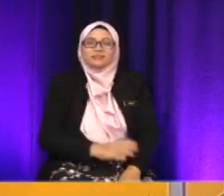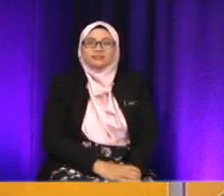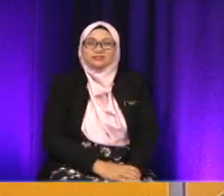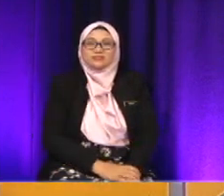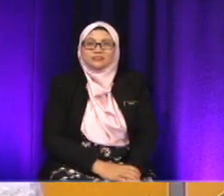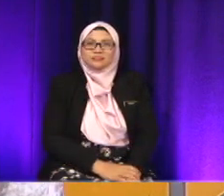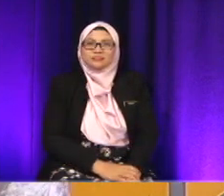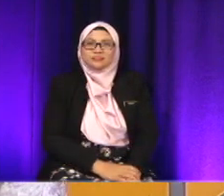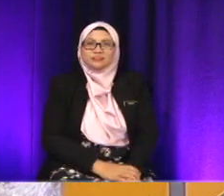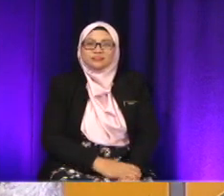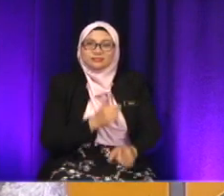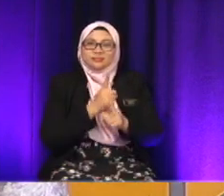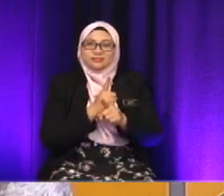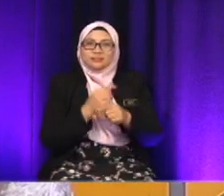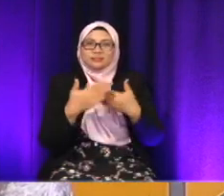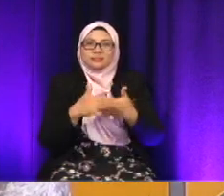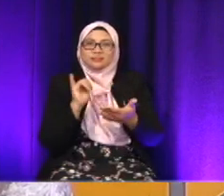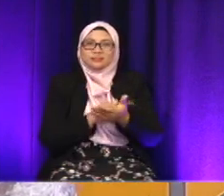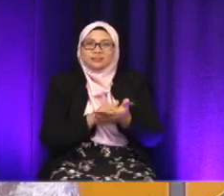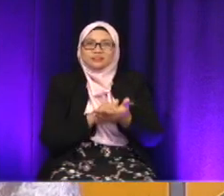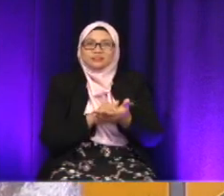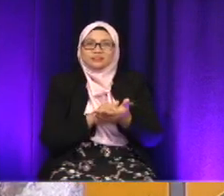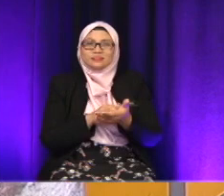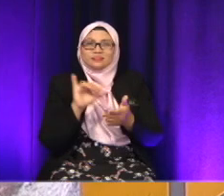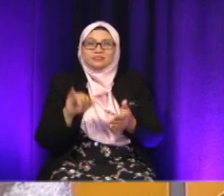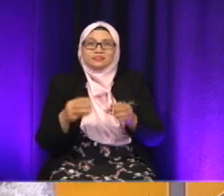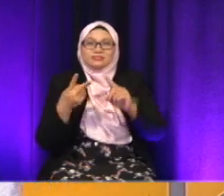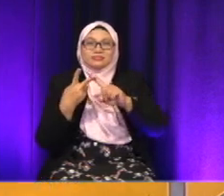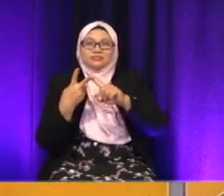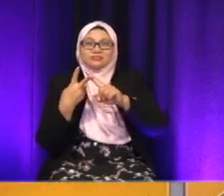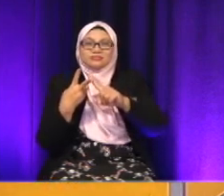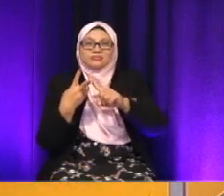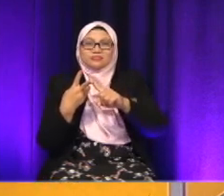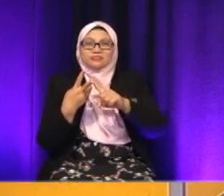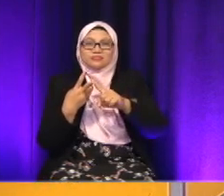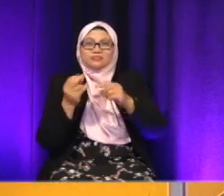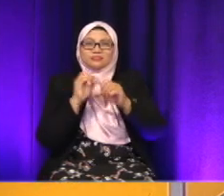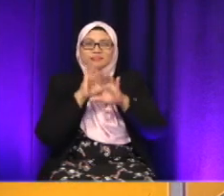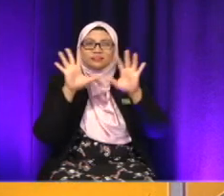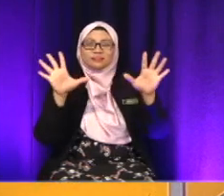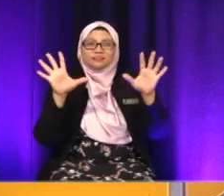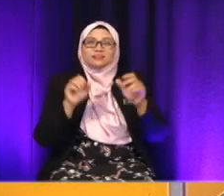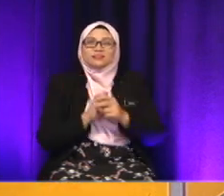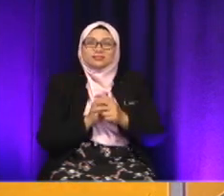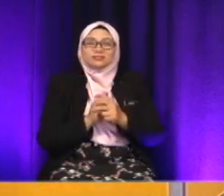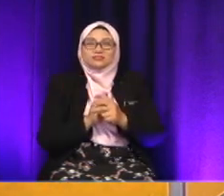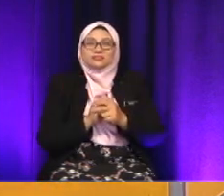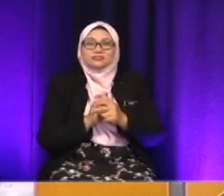Betul Lepas tuh Yang kedua kita Terangkan yang dekat sini pula